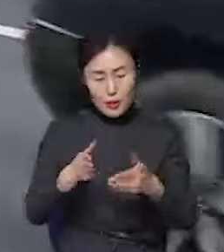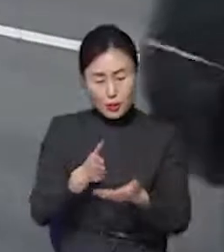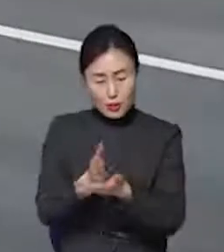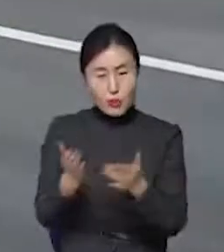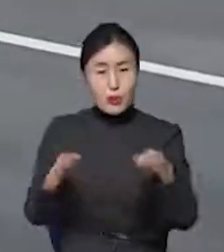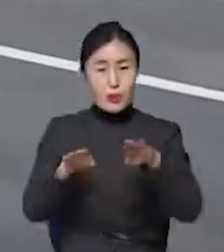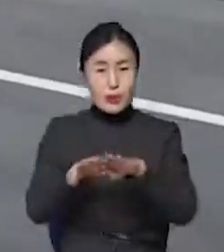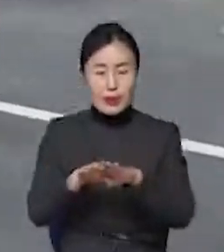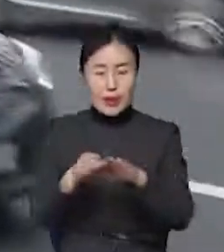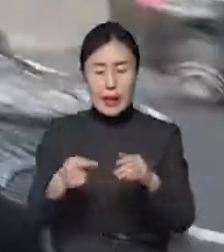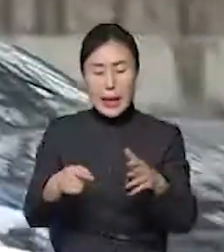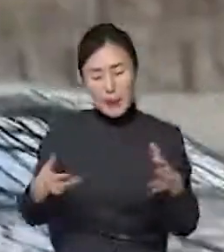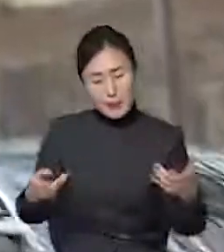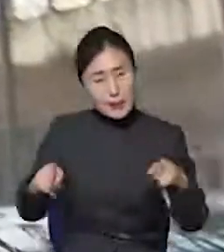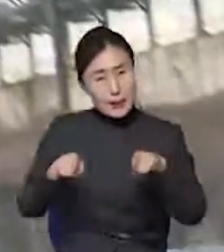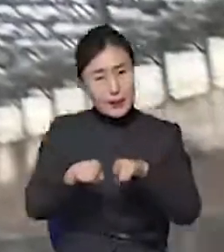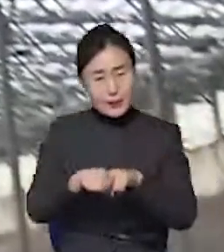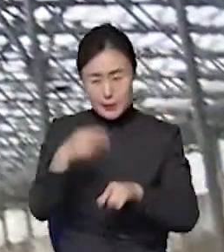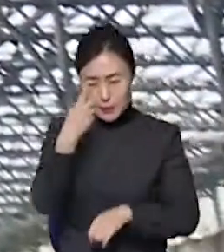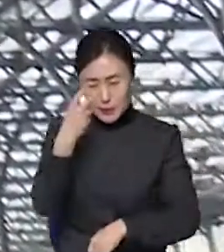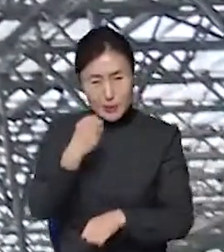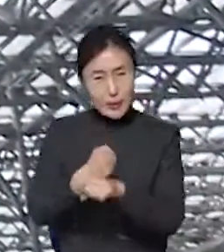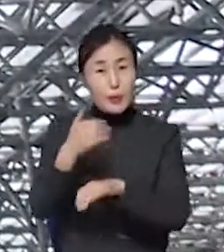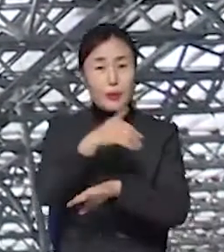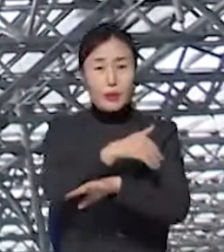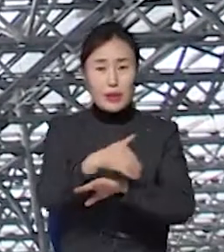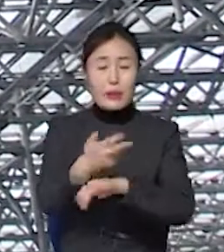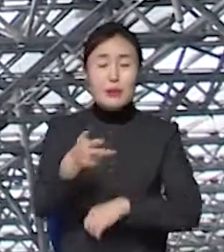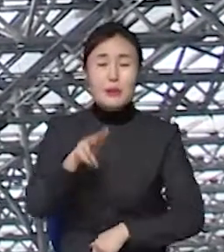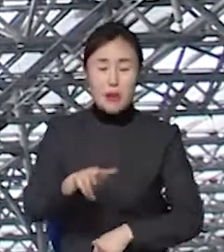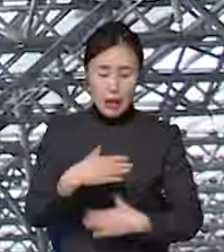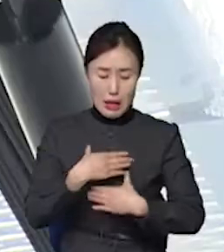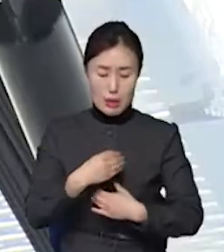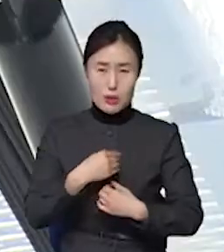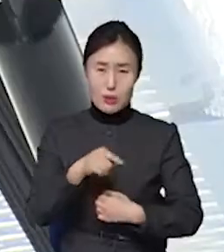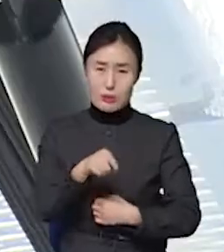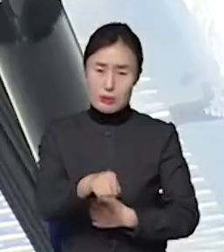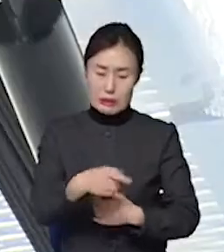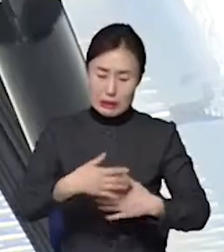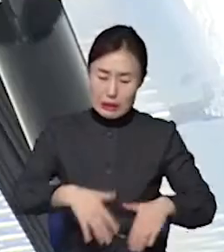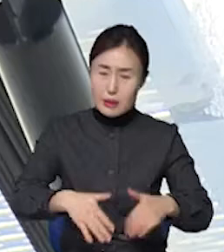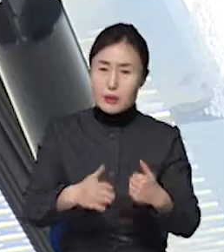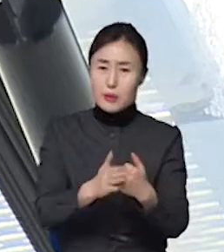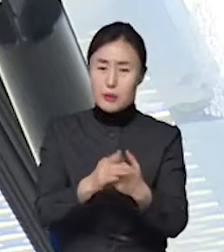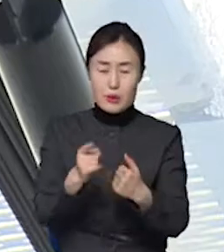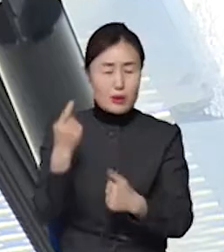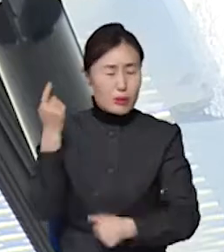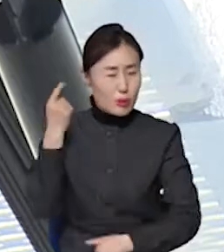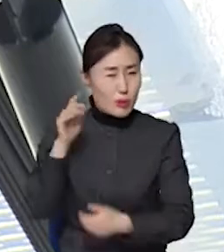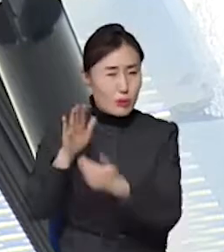방음터널 점검에 나서기로 했습니다. 하지만 구조적으로 안전에 취약한 방음터널의 문제가